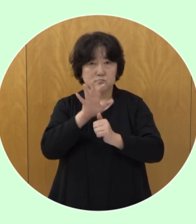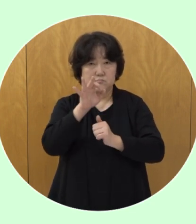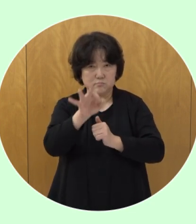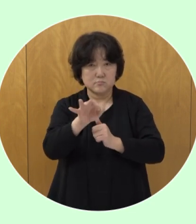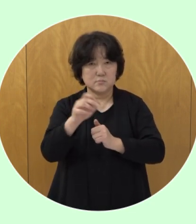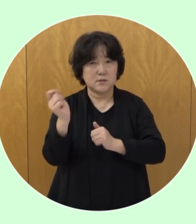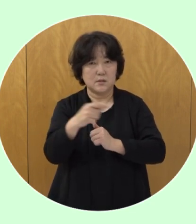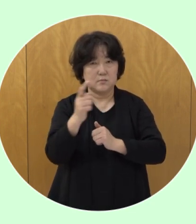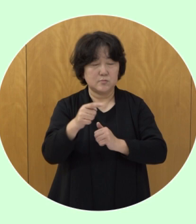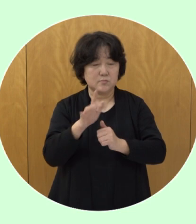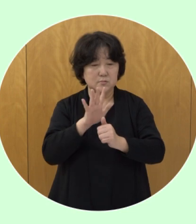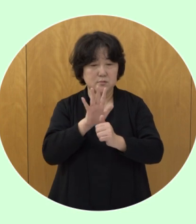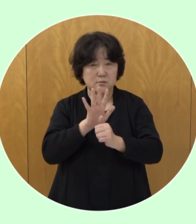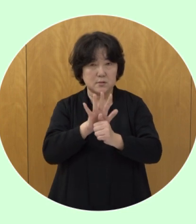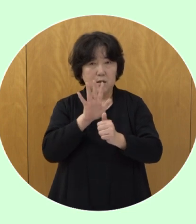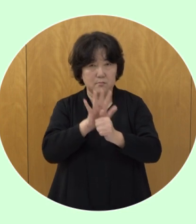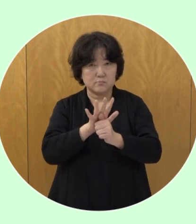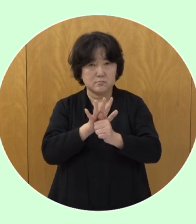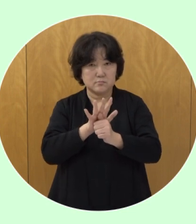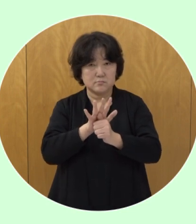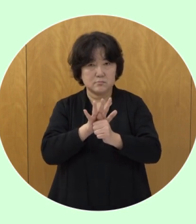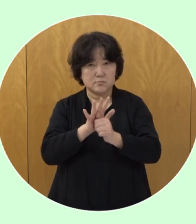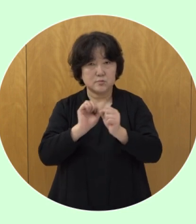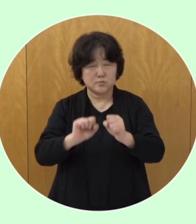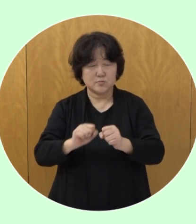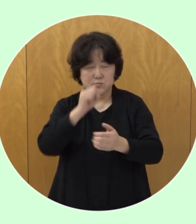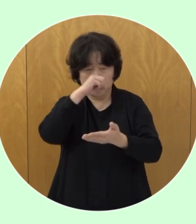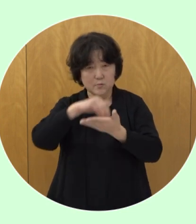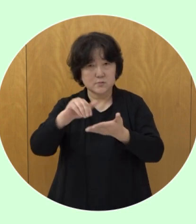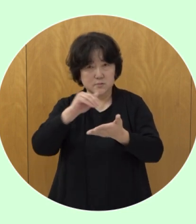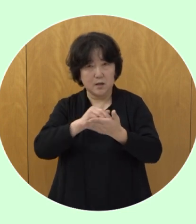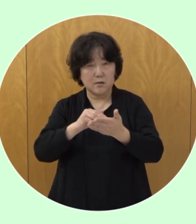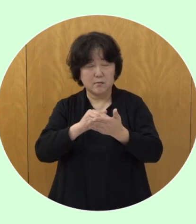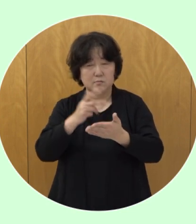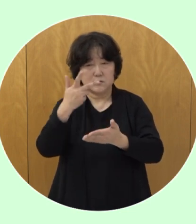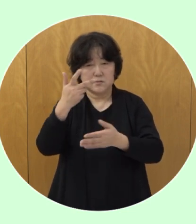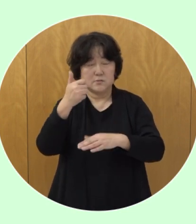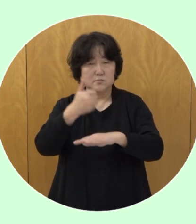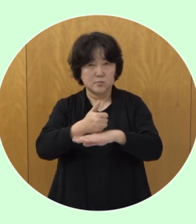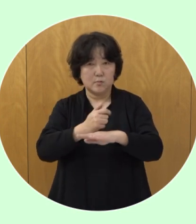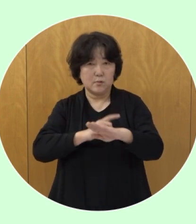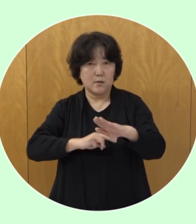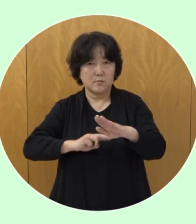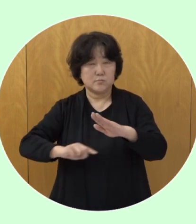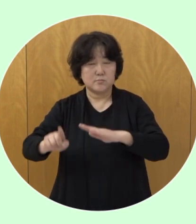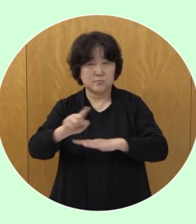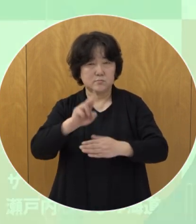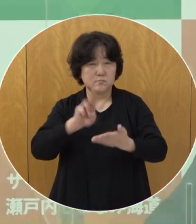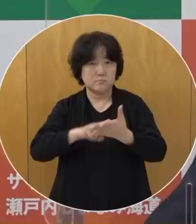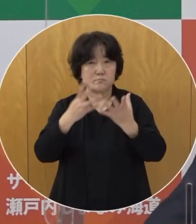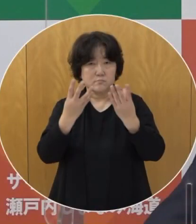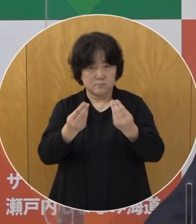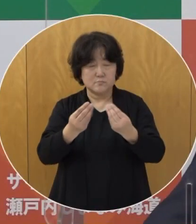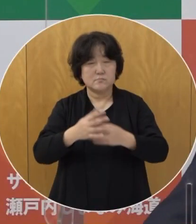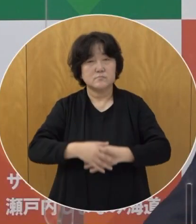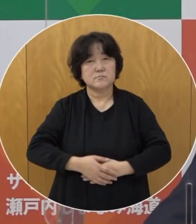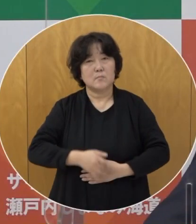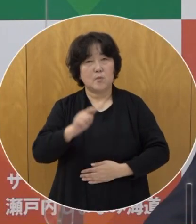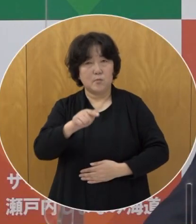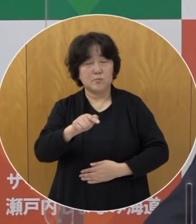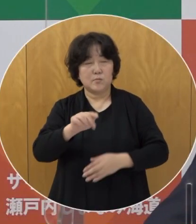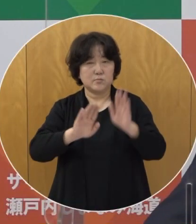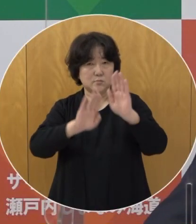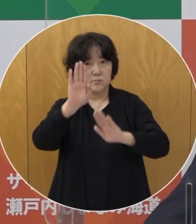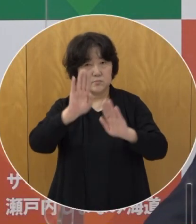支援措置を講ずるために、必要な予算の専決処分を行わさせていただきました。こうした中